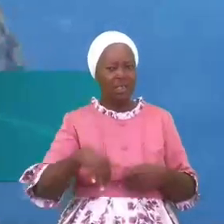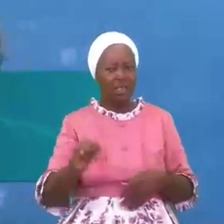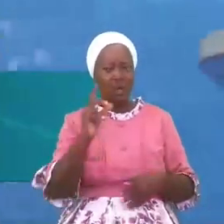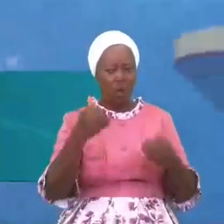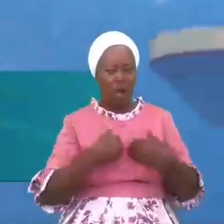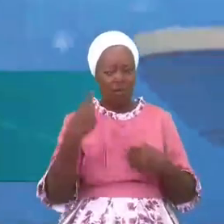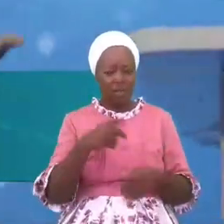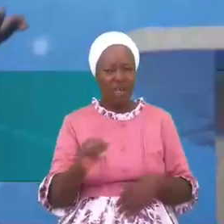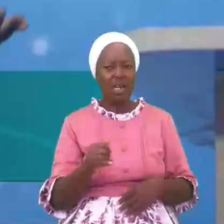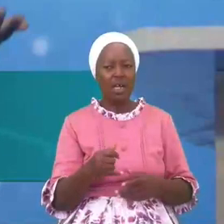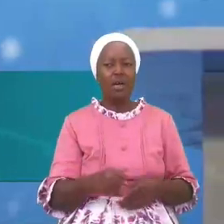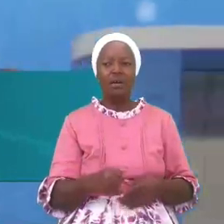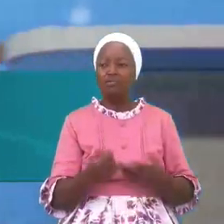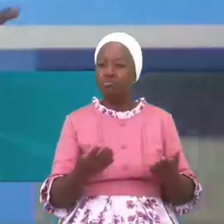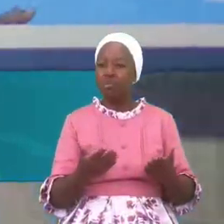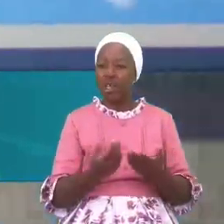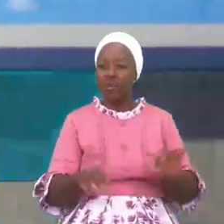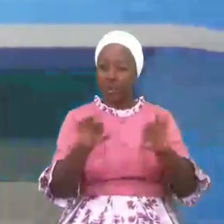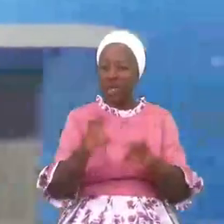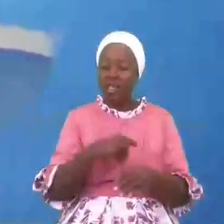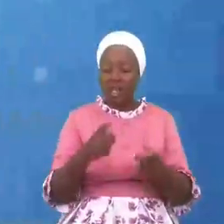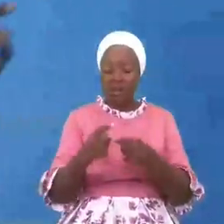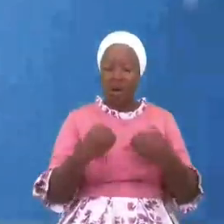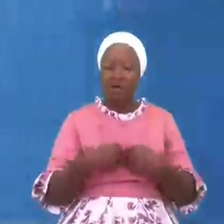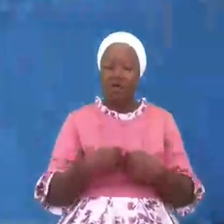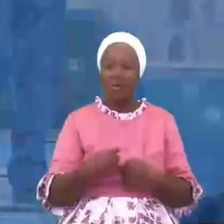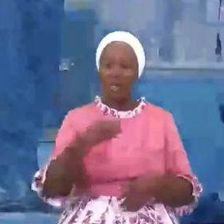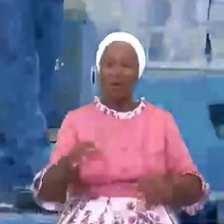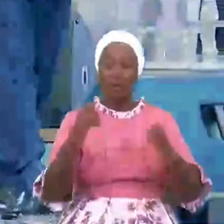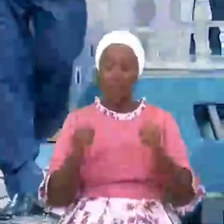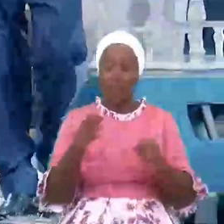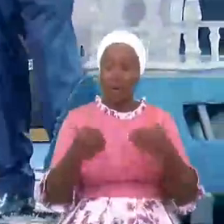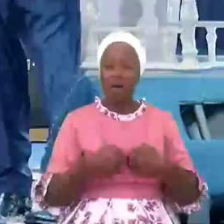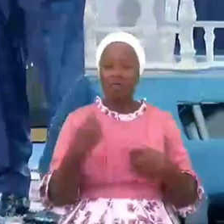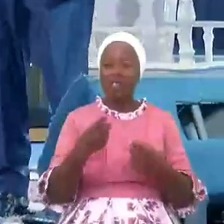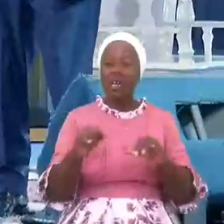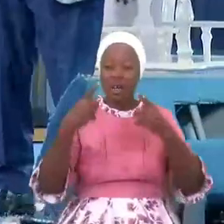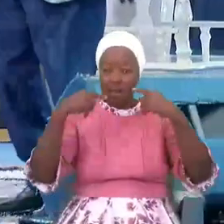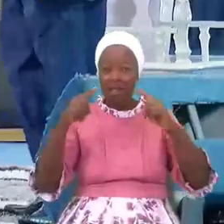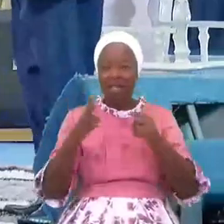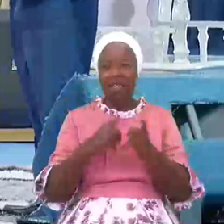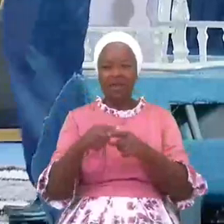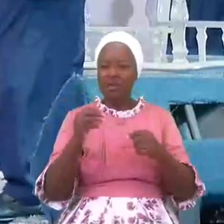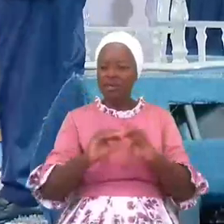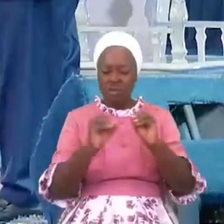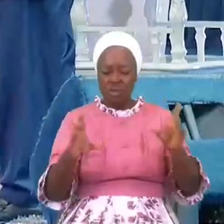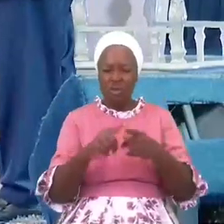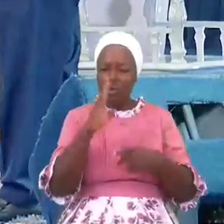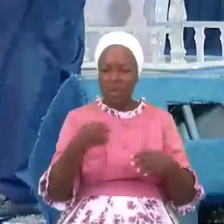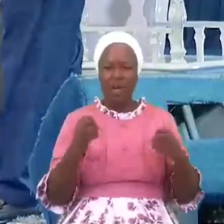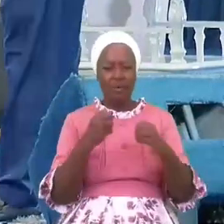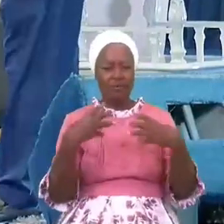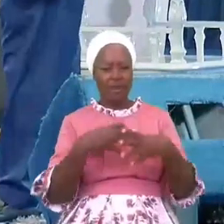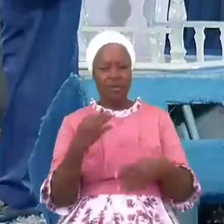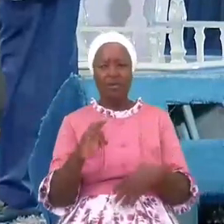vous avez la vertu éternelle. Vous avez la puissance éternelle. Vous avez la proclamation éternelle. Il n'y a rien à craindre.